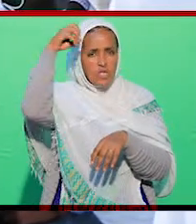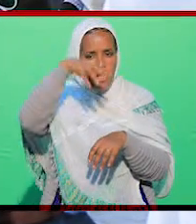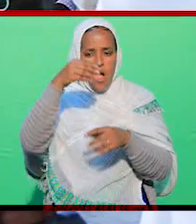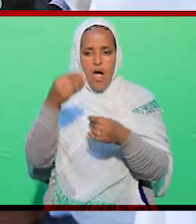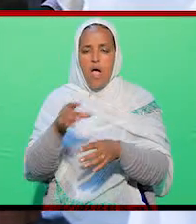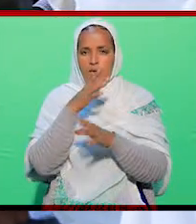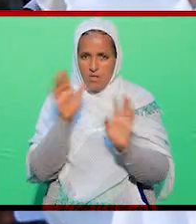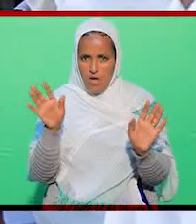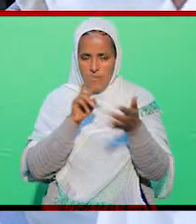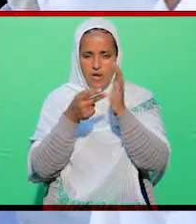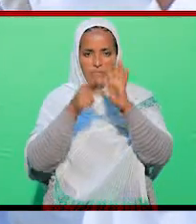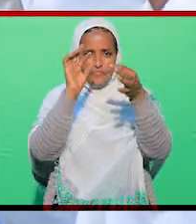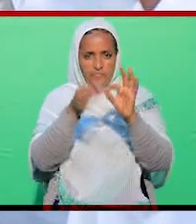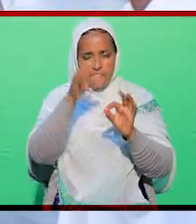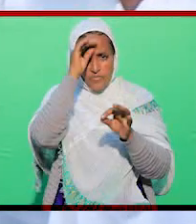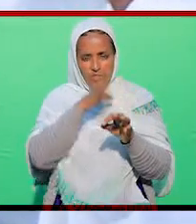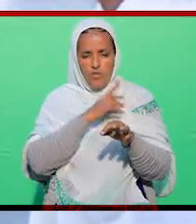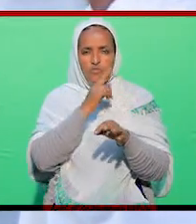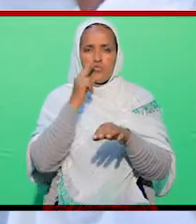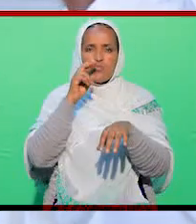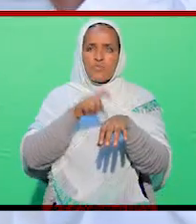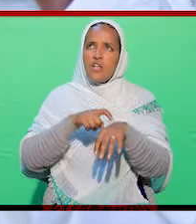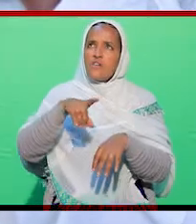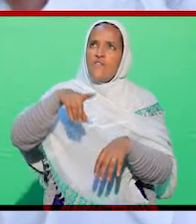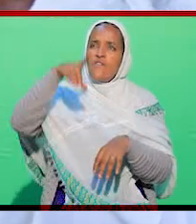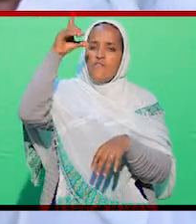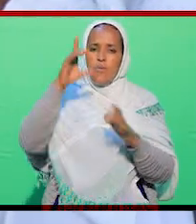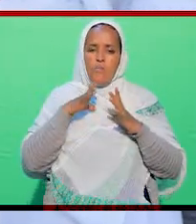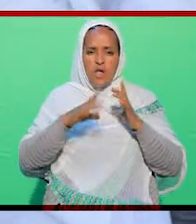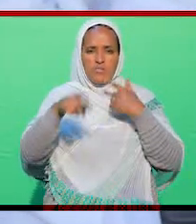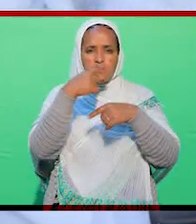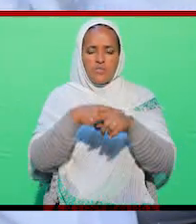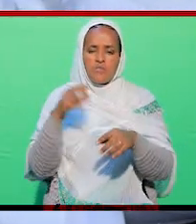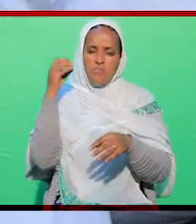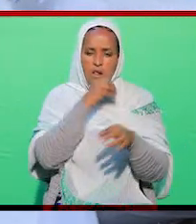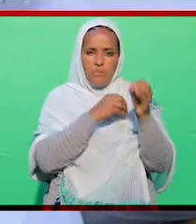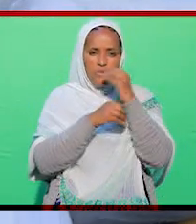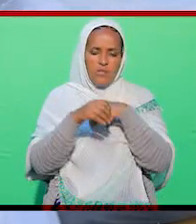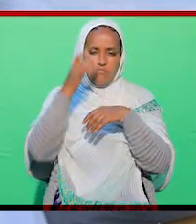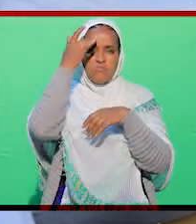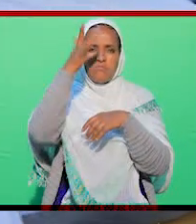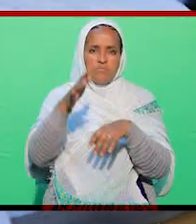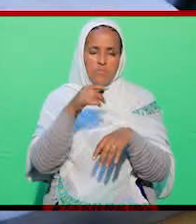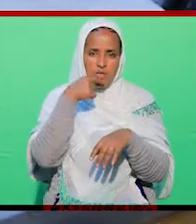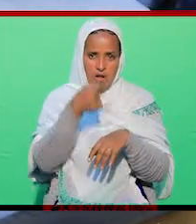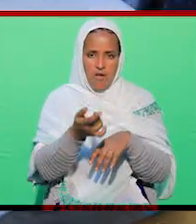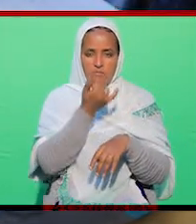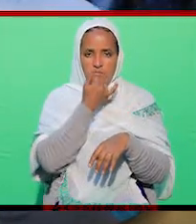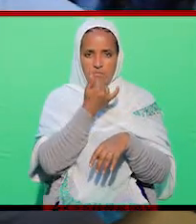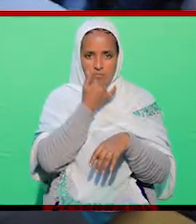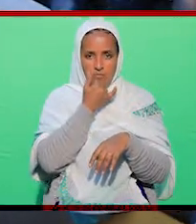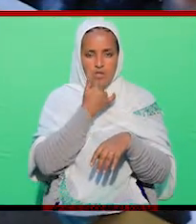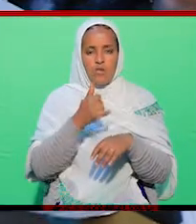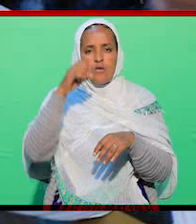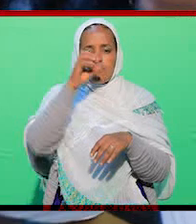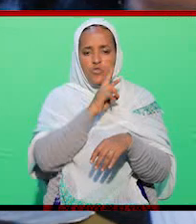አድርጎ በጾሙ ያገኘውን ጸጋ አይጣ ማለት ነው። አሁን ሰው በጾም ሰዓት ከፍ ይላል፣ በዓል ሲመጣ ግን ልቅ ይሆናል። እንዲህ አይነት